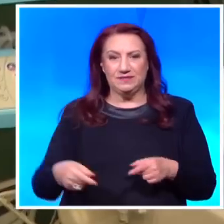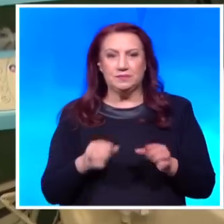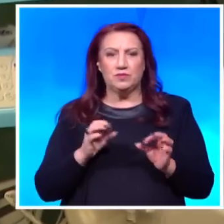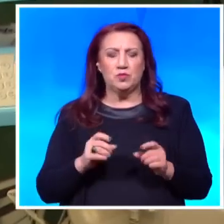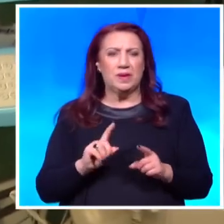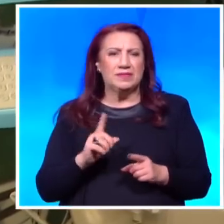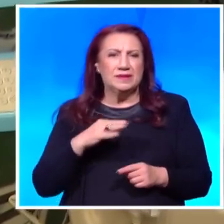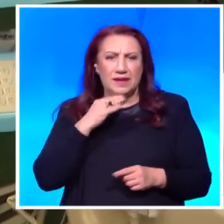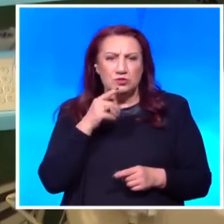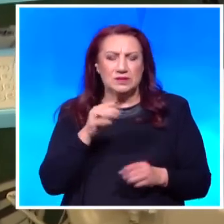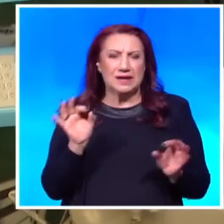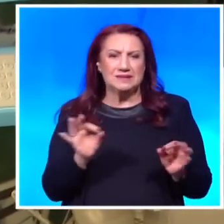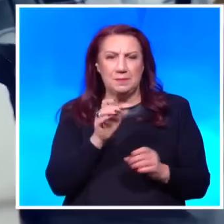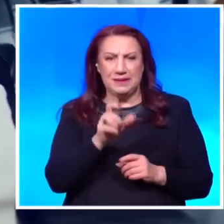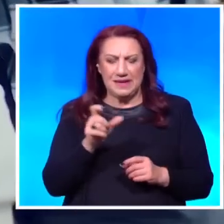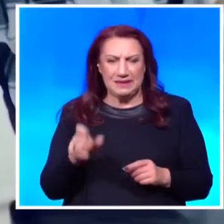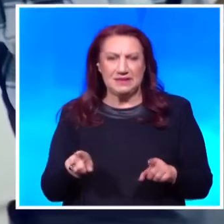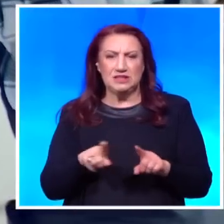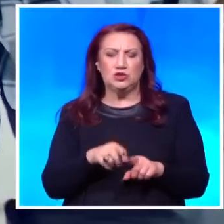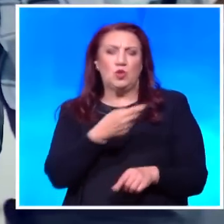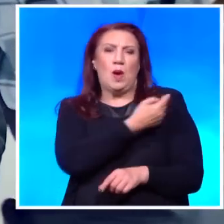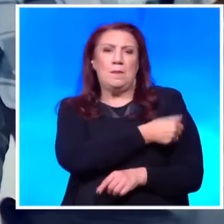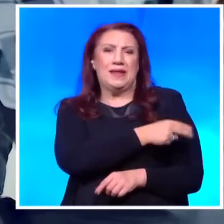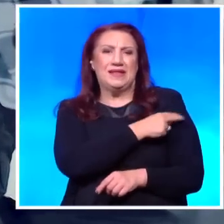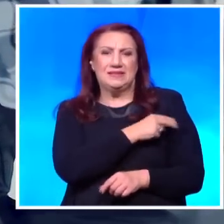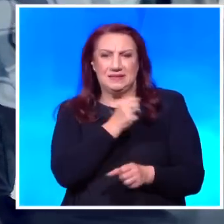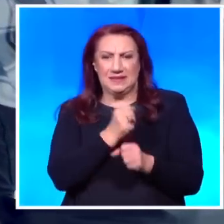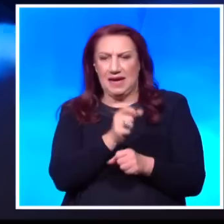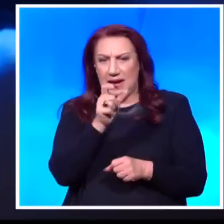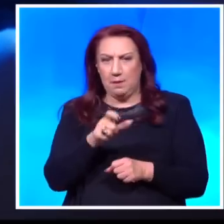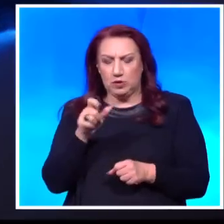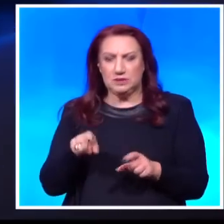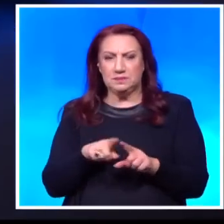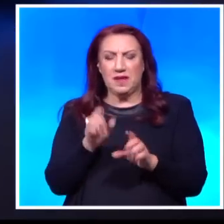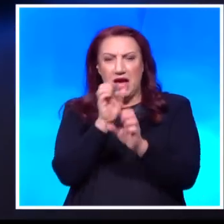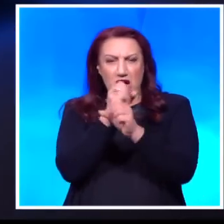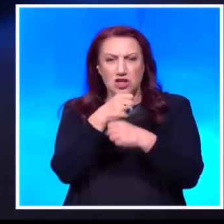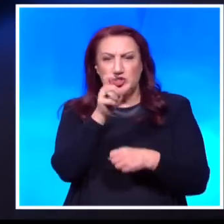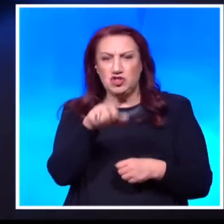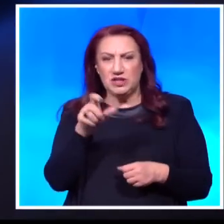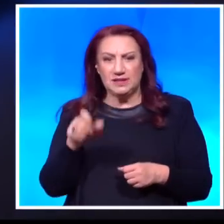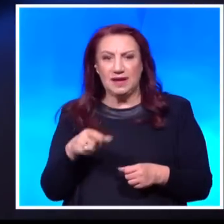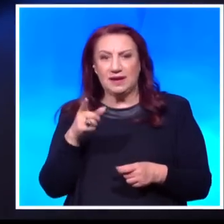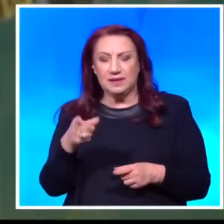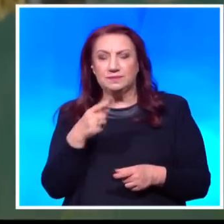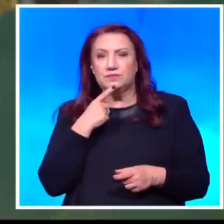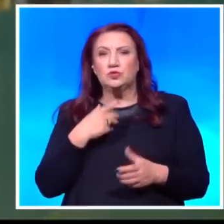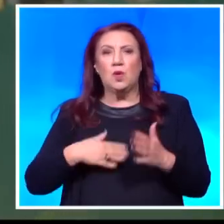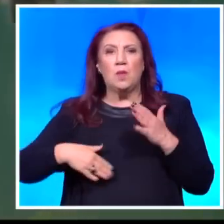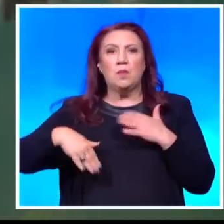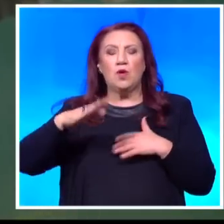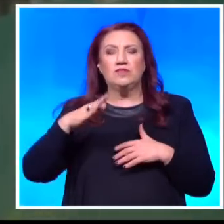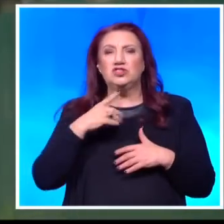Росен е голям, също и на медицински персонал и на инженерни кадри, които да вземат местата на все повече влизащите в пенсионна